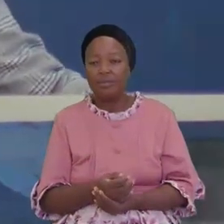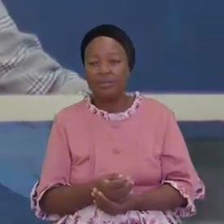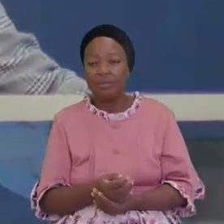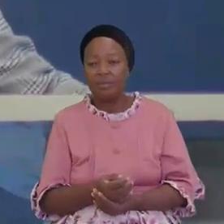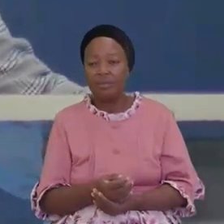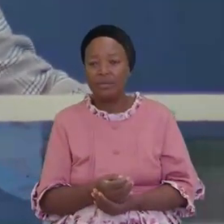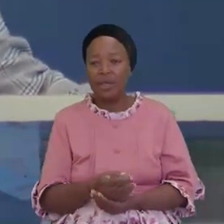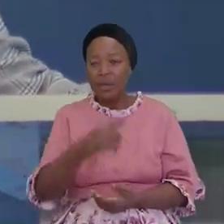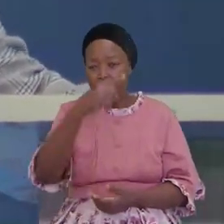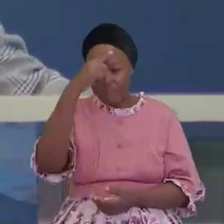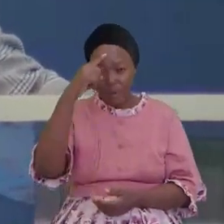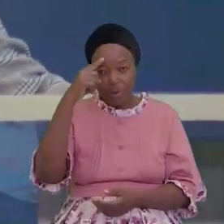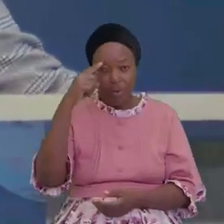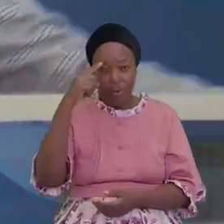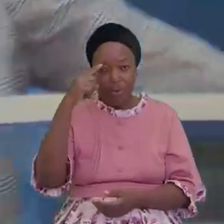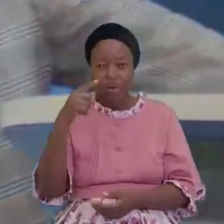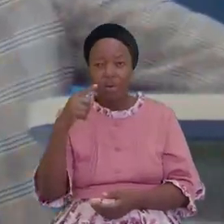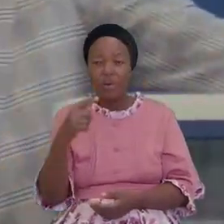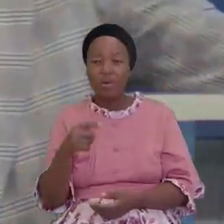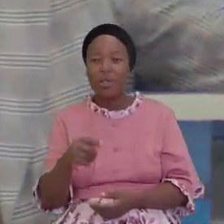La joie du salut était là.